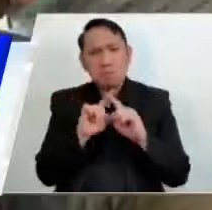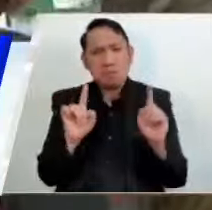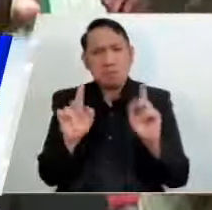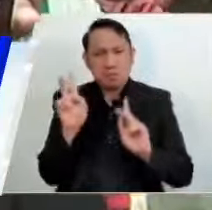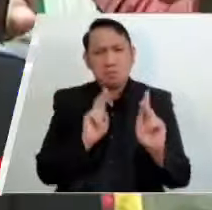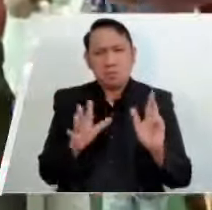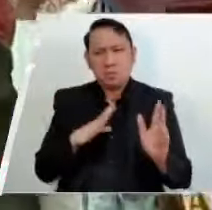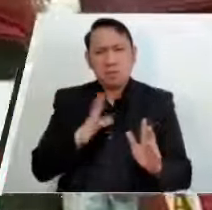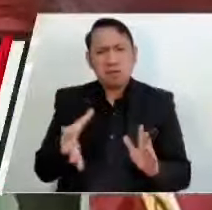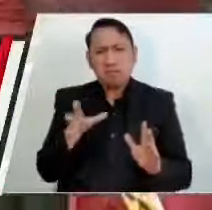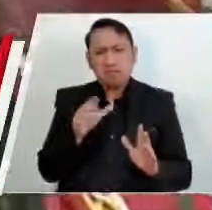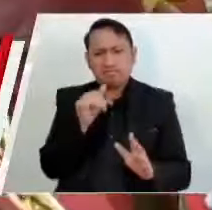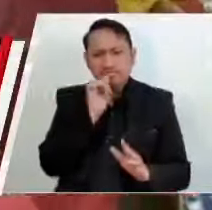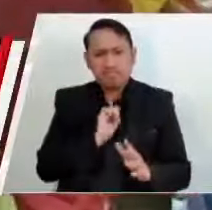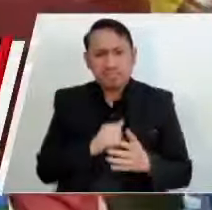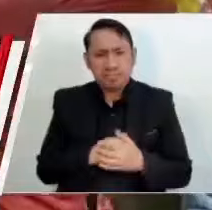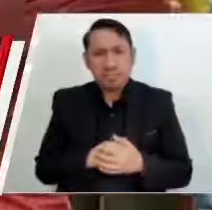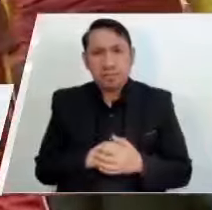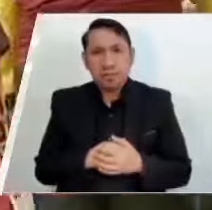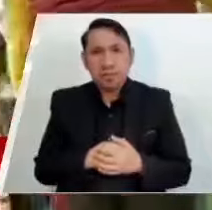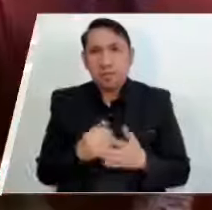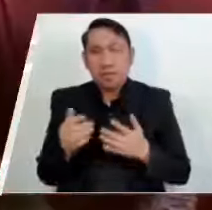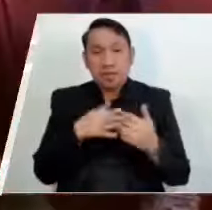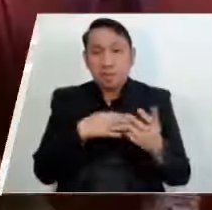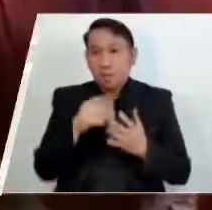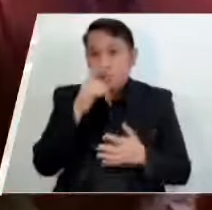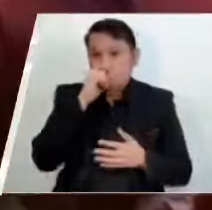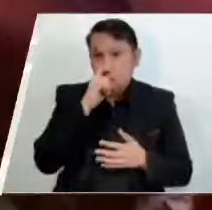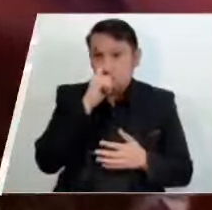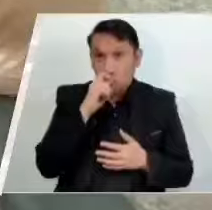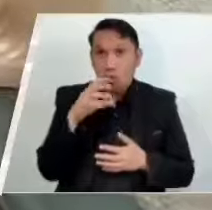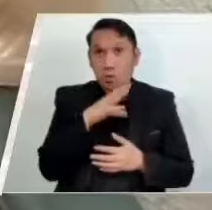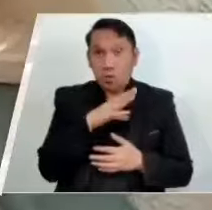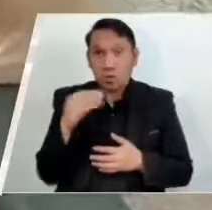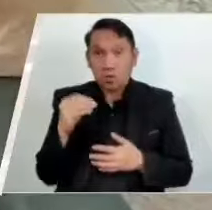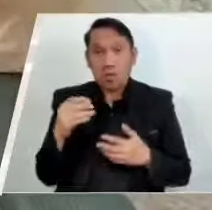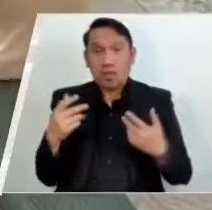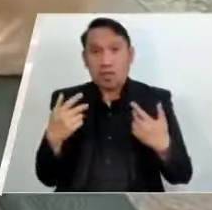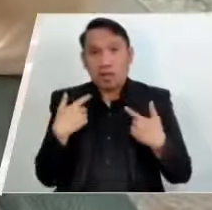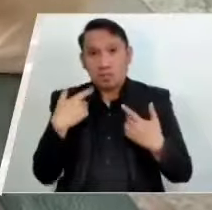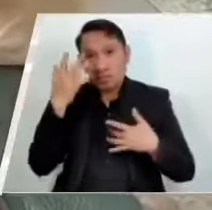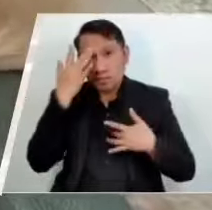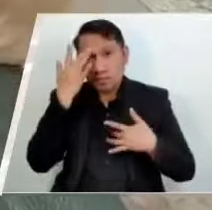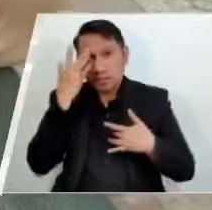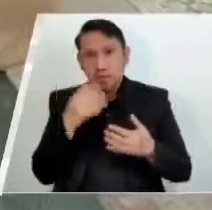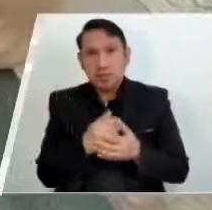May Diyos ako eh. Kahit pa mga senior o di kaya'y may comorbidity. Mahirap po pero